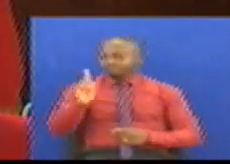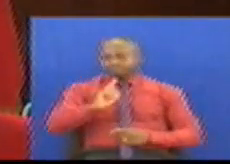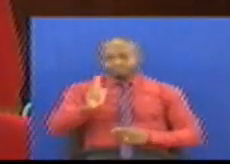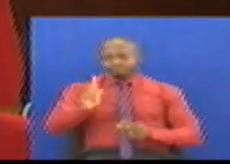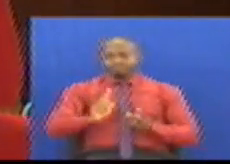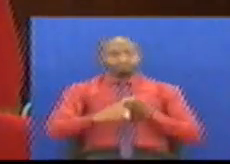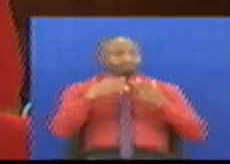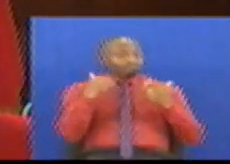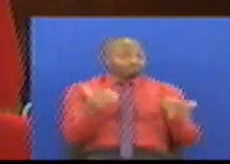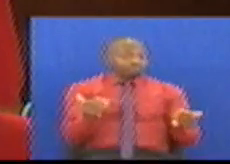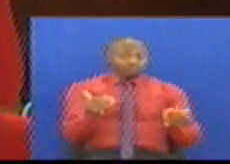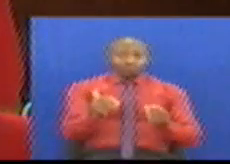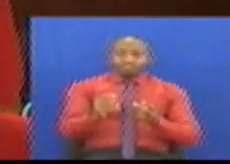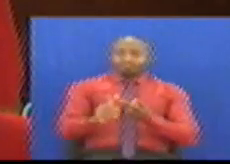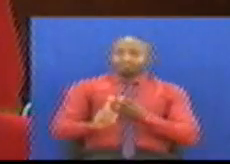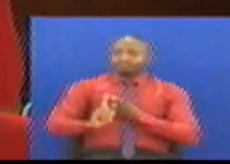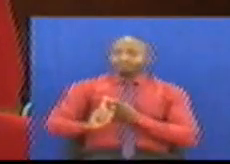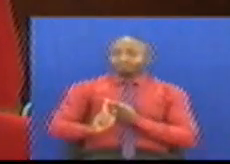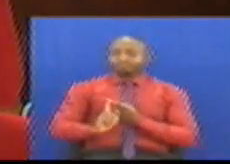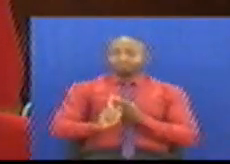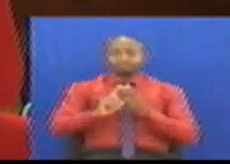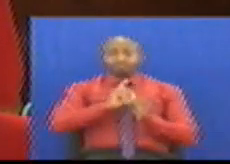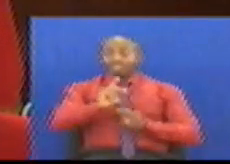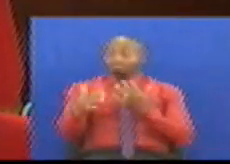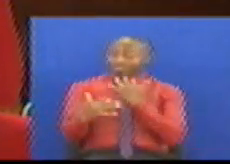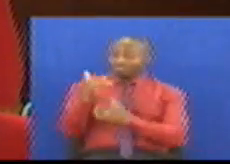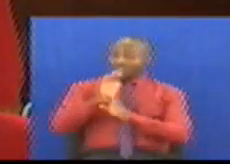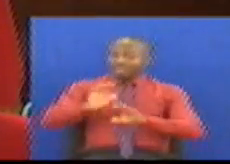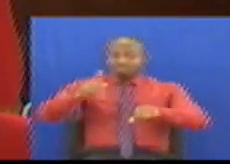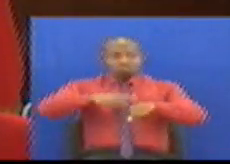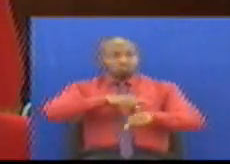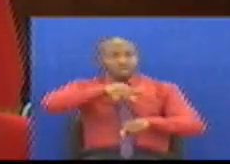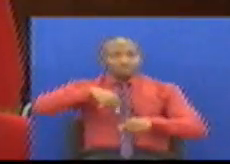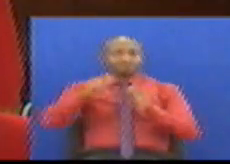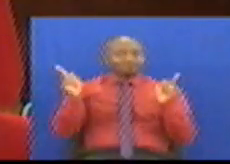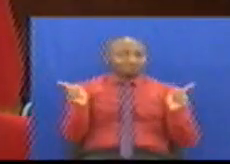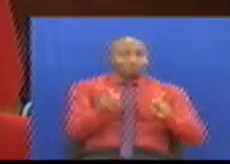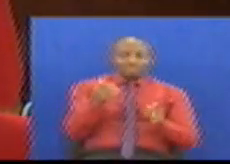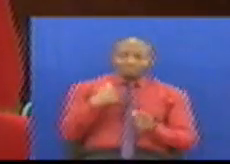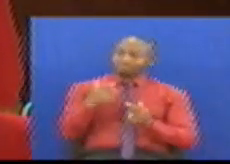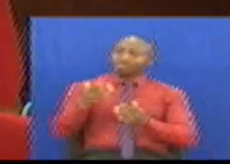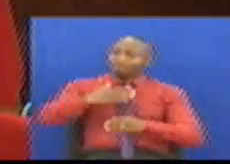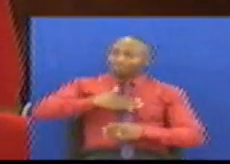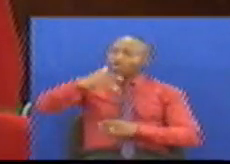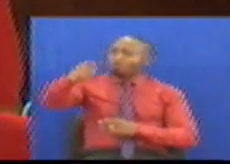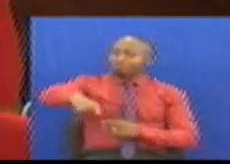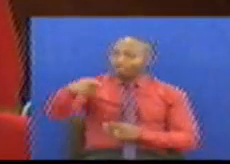Baada ya kusema hayo, Mheshimiwa Naibu Spika, kama ulivyotuelekeza muda wetu ni mchache, na mimi napenda kupongeza